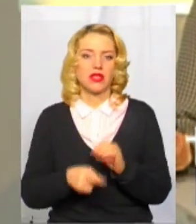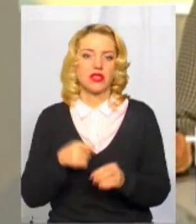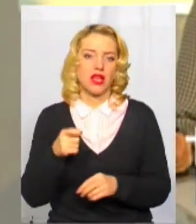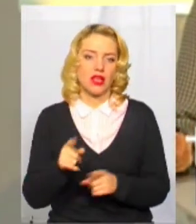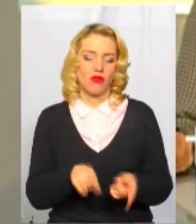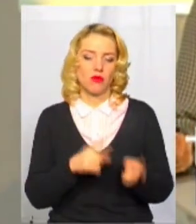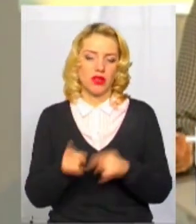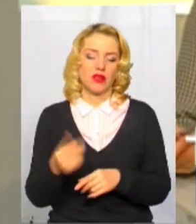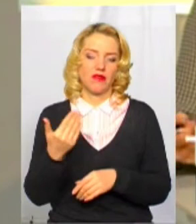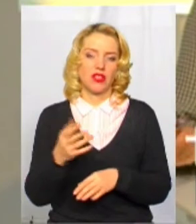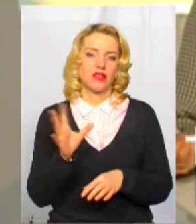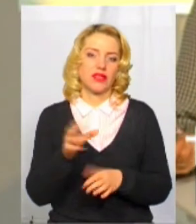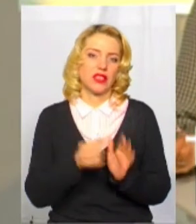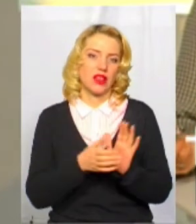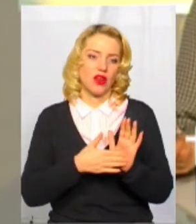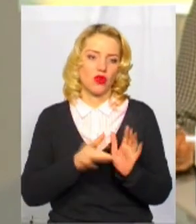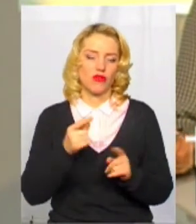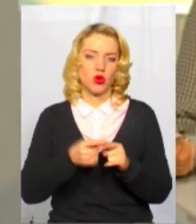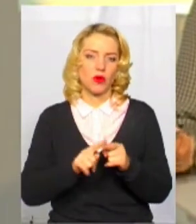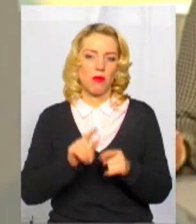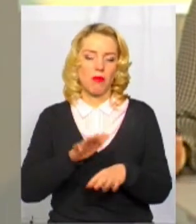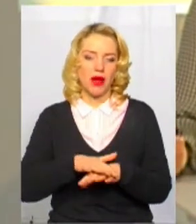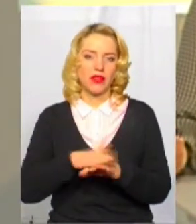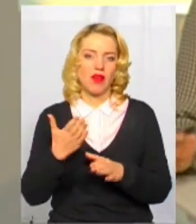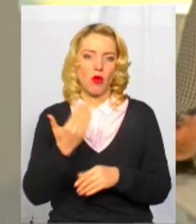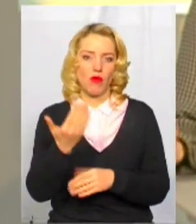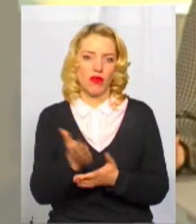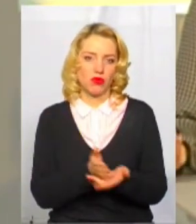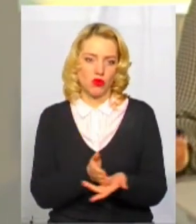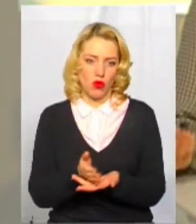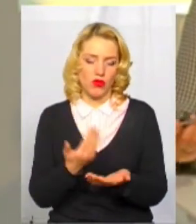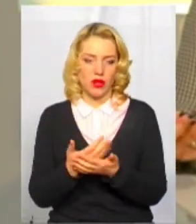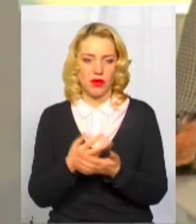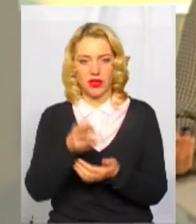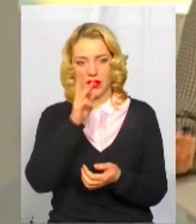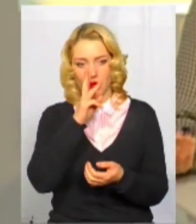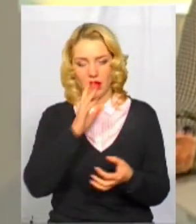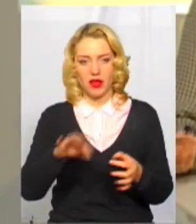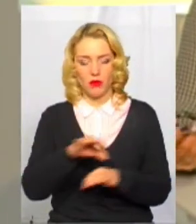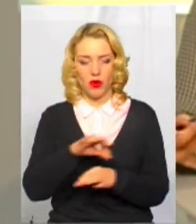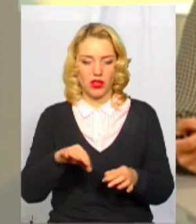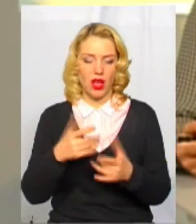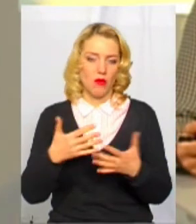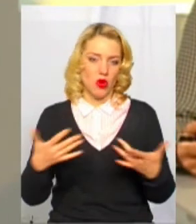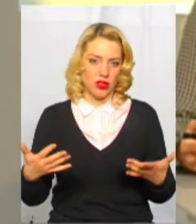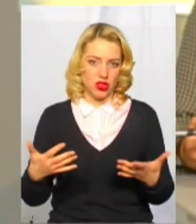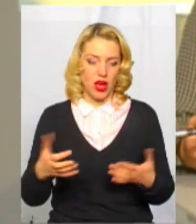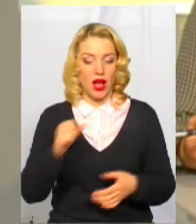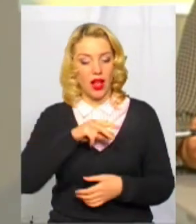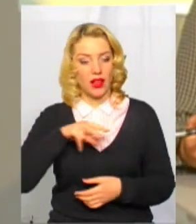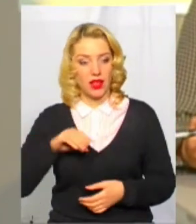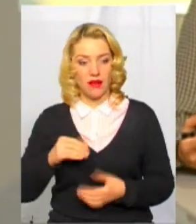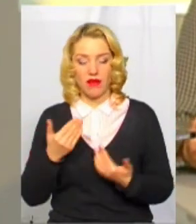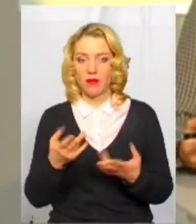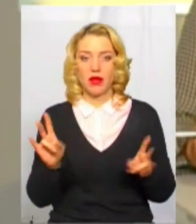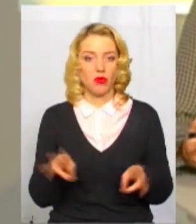і переведуть ваші всі нарахування в той банк, в якому ви обслуговуєтесь. Тобто, наприклад, зарплатний проєкт або інше. Але вам